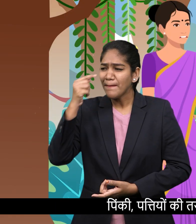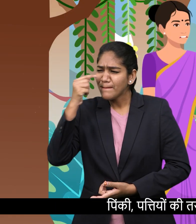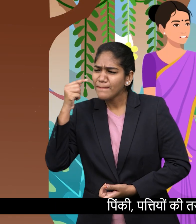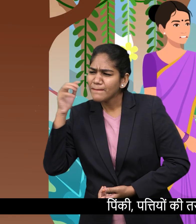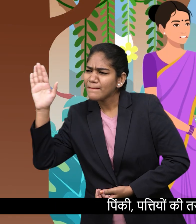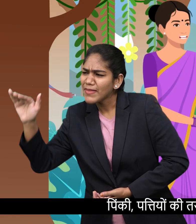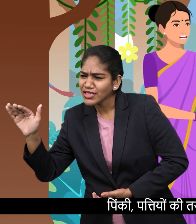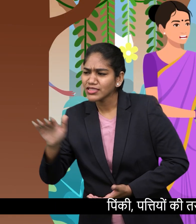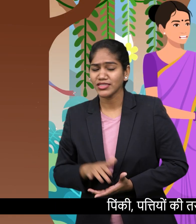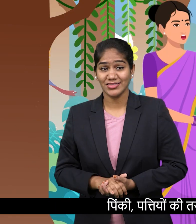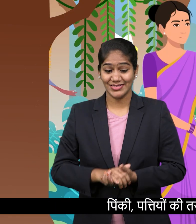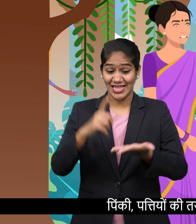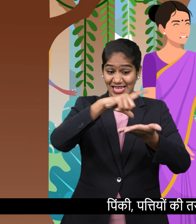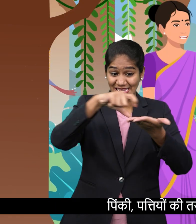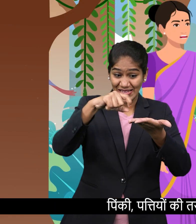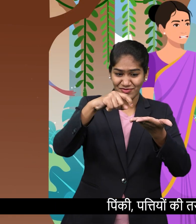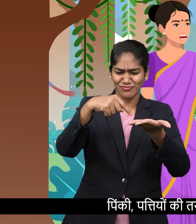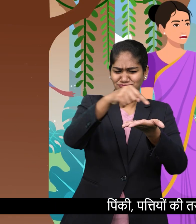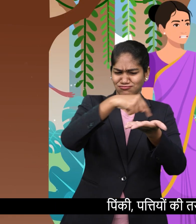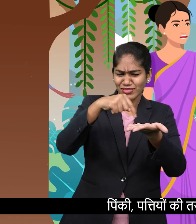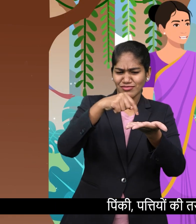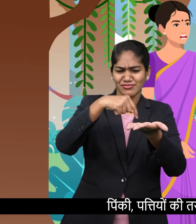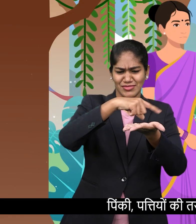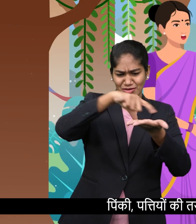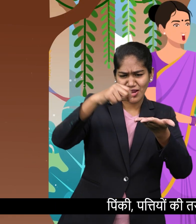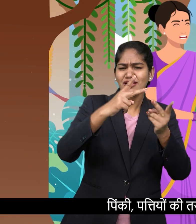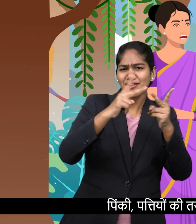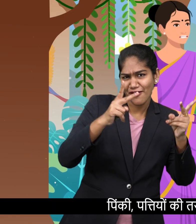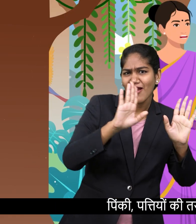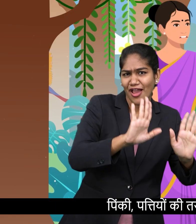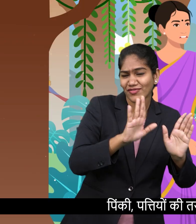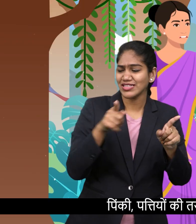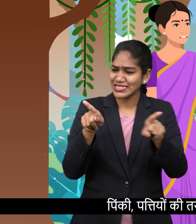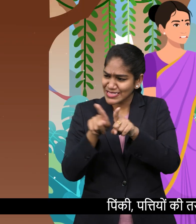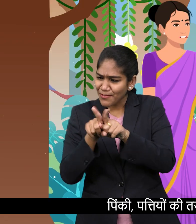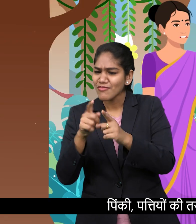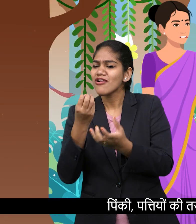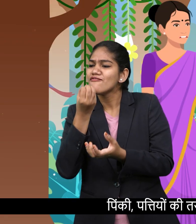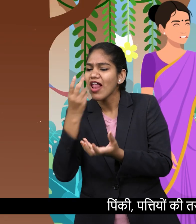पिंकी, पत्तियों की तरह पंखुड़ियां के भी कई आकार होते हैं।